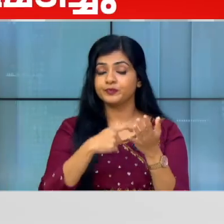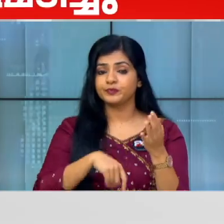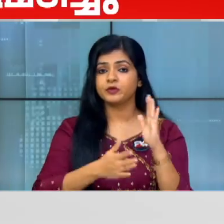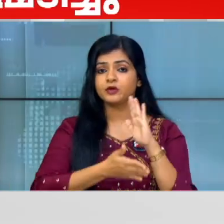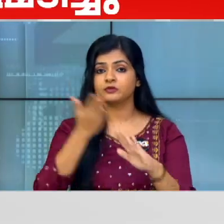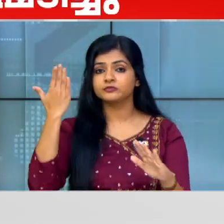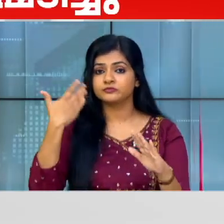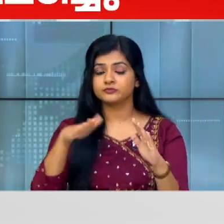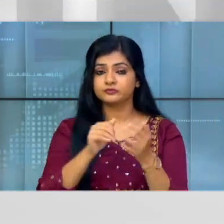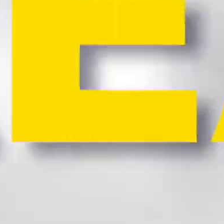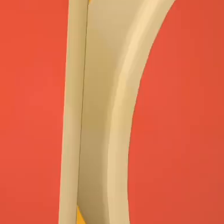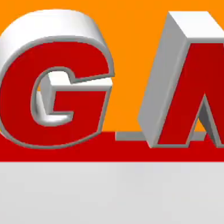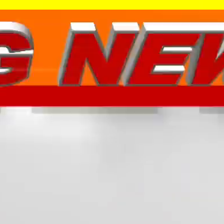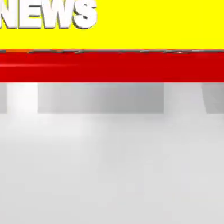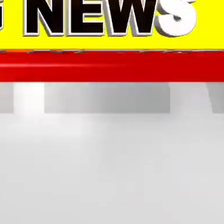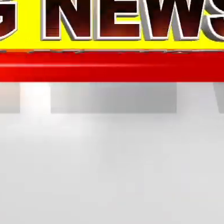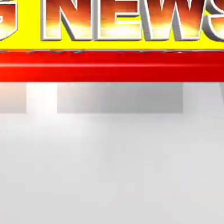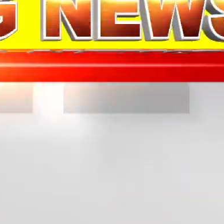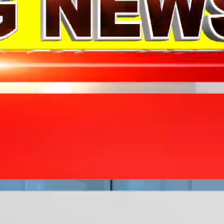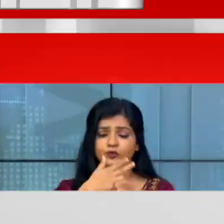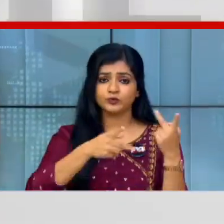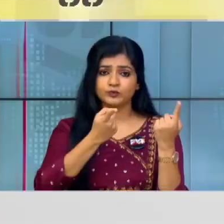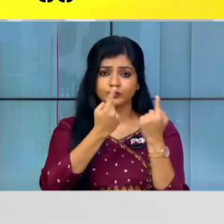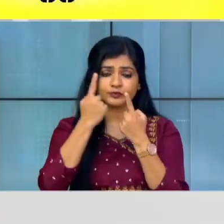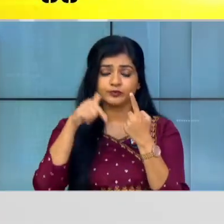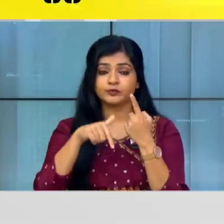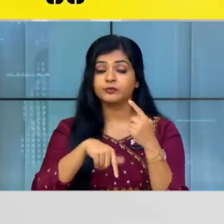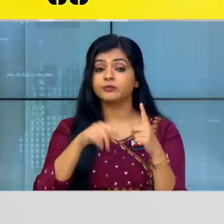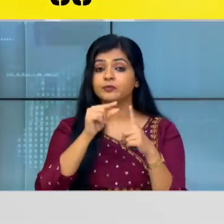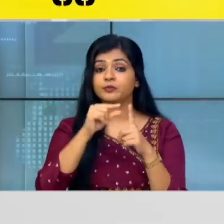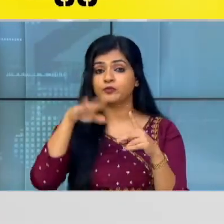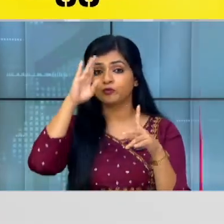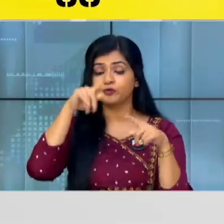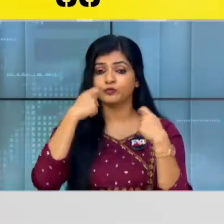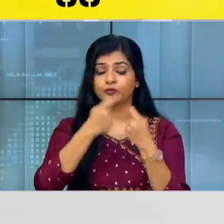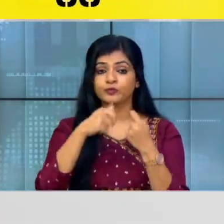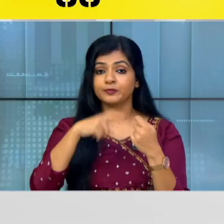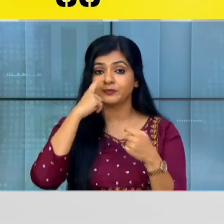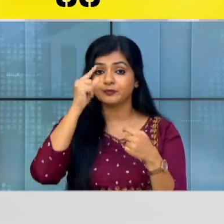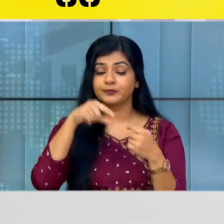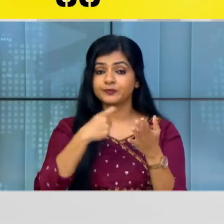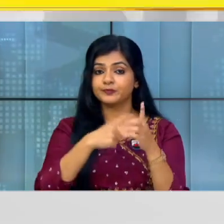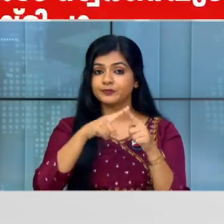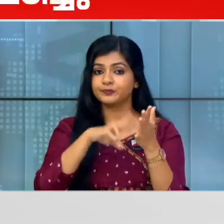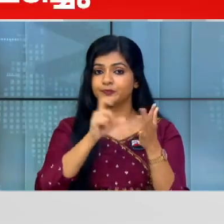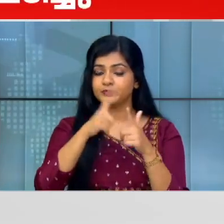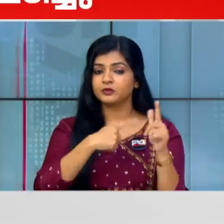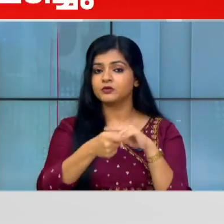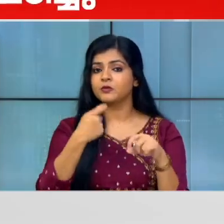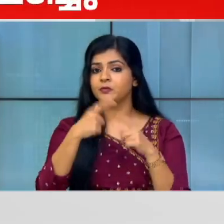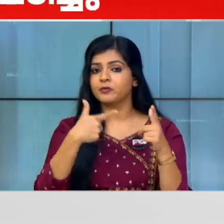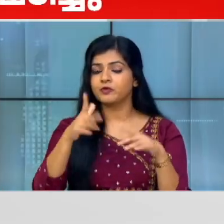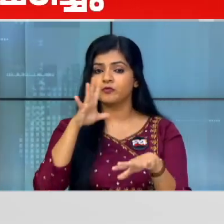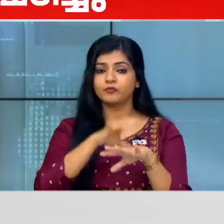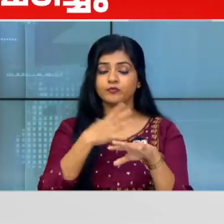കടന്നു കളയുകയായിരുന്നു. CCTV ദൃശ്യങ്ങൾ കേന്ദ്രീകരിച്ച് നടത്തിയ അന്വേഷണത്തിലാണ് പെരുമ്പാവൂർ പോലീസ് ഈ റിൻസി ആണെന്ന് തിരിച്ചറിഞ്ഞത്. പിന്നീട്